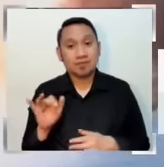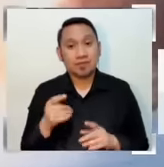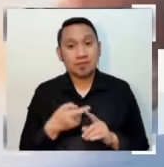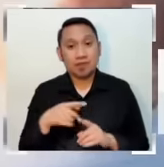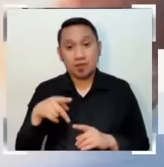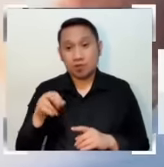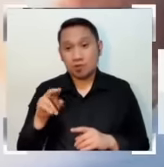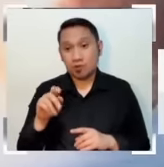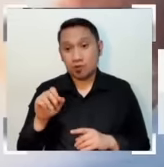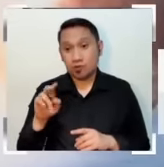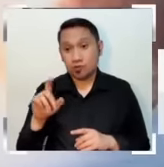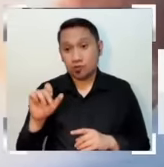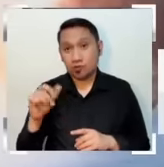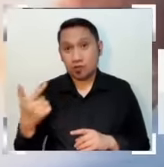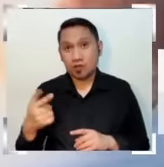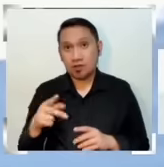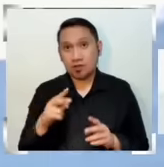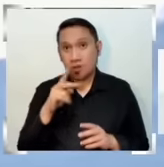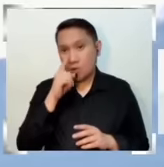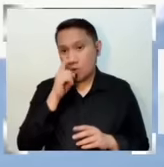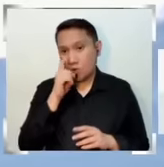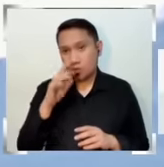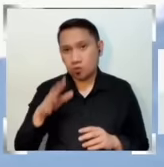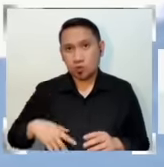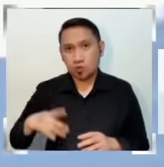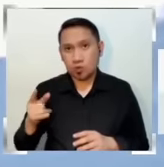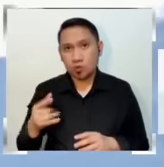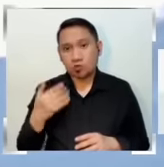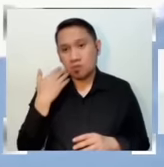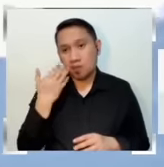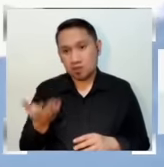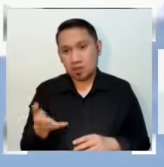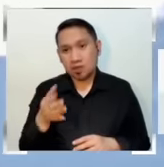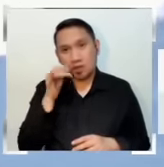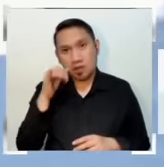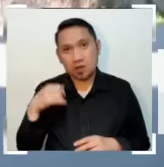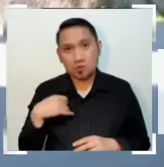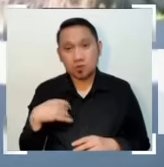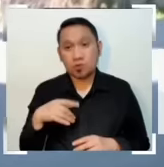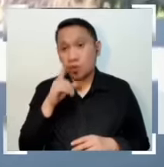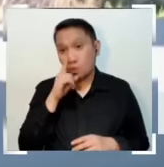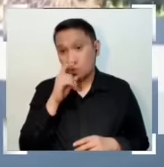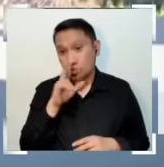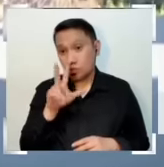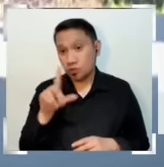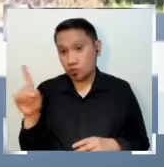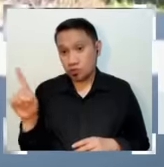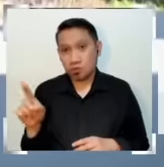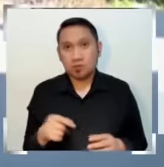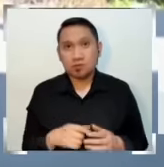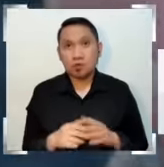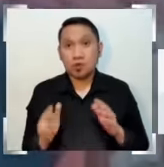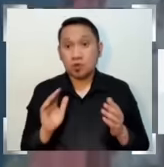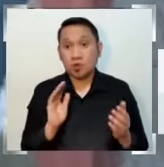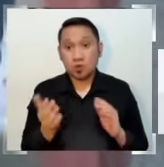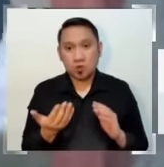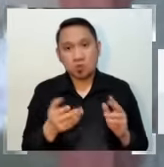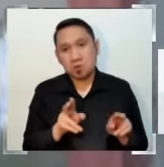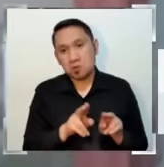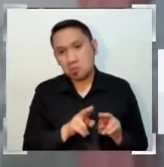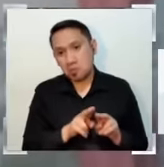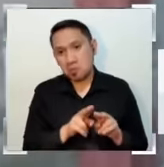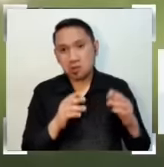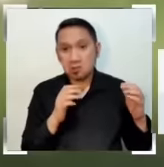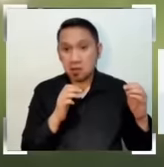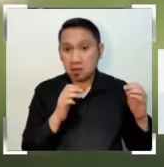ang world's oldest dog na kamamatay lang kahapon sa edad na 31 years old. Kumpara yan sa karaniwang life expectancy ng breed